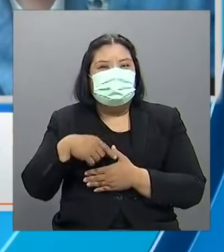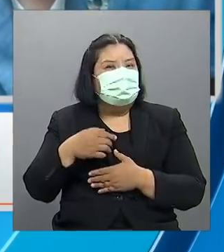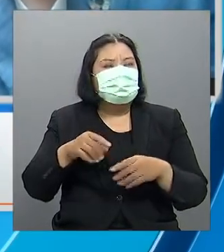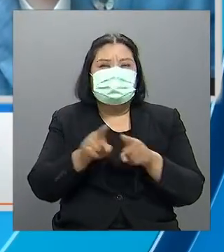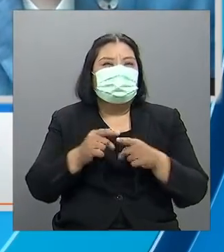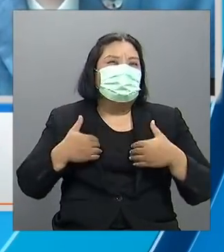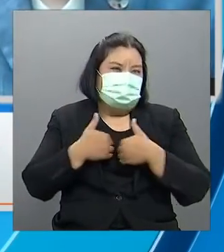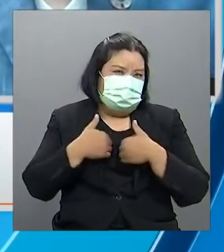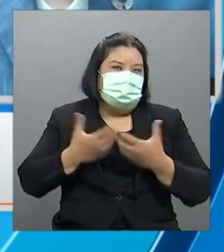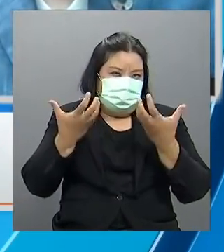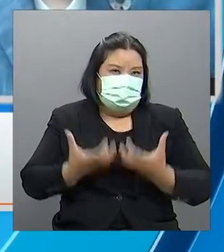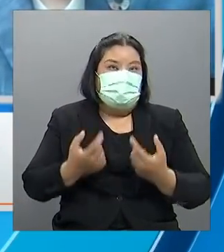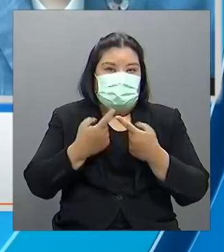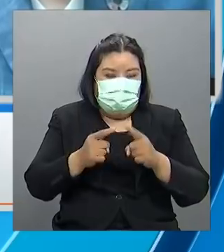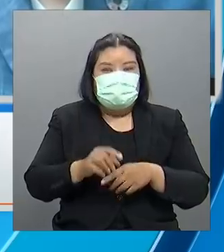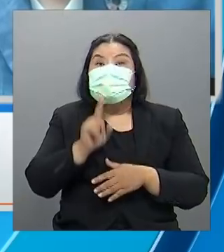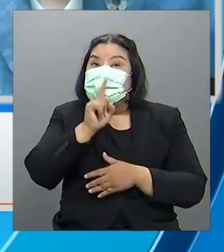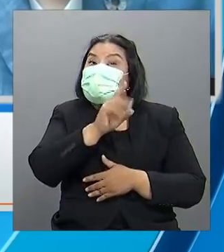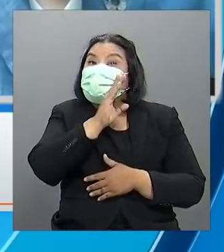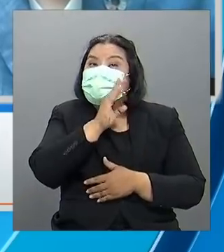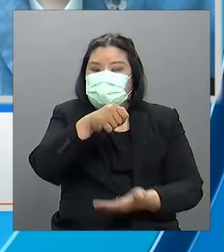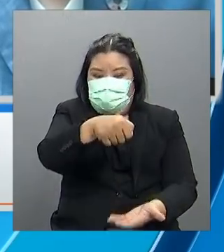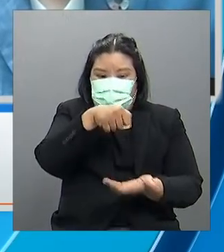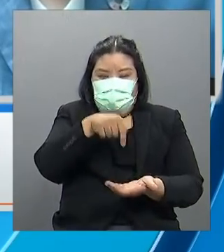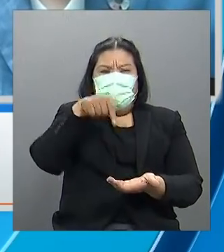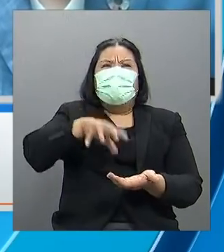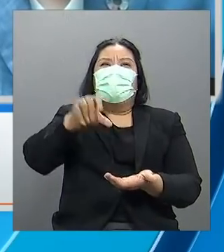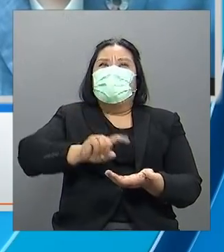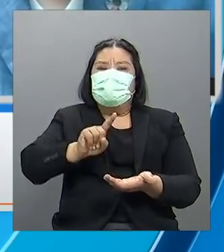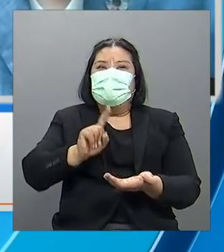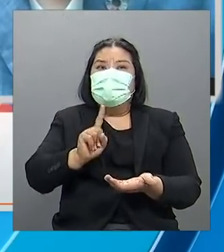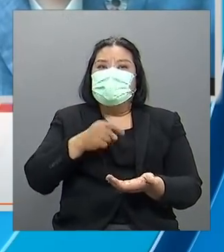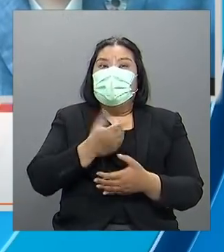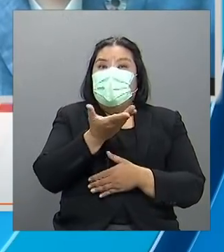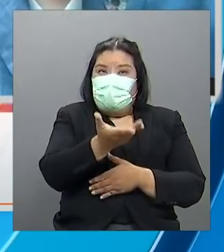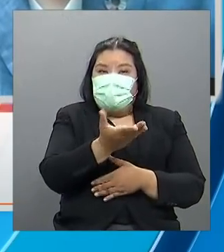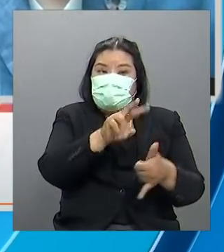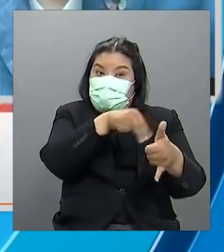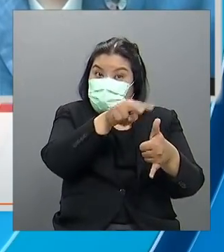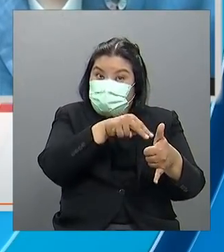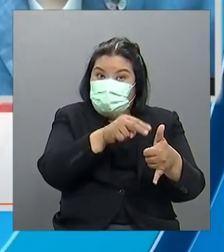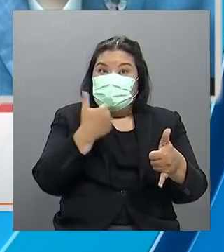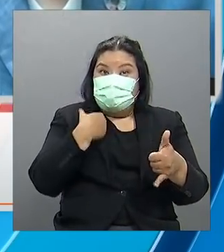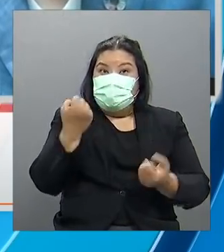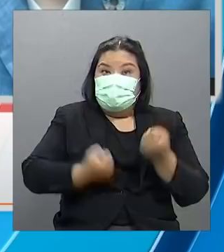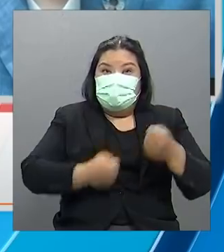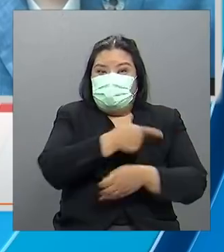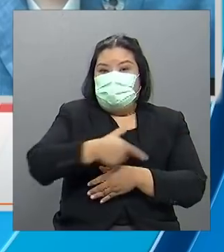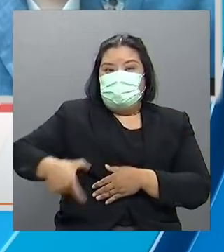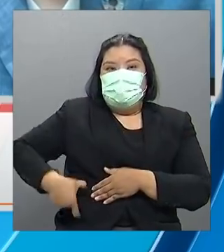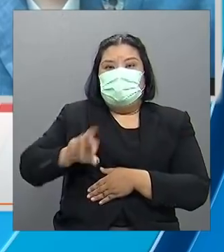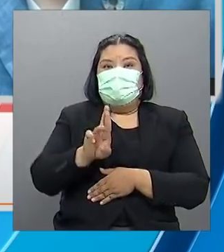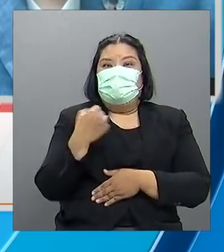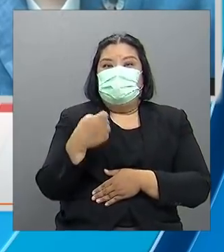ล่องรอดตายนั้นเนี่ยก็คือต้องไปใช้บริการจุดตรวจของจุดตรวจเป็นรถตรวจพระราชทานเท่านั้นใช่ไหมฮะแล้วก็ถ้าเกิดตรวจเ